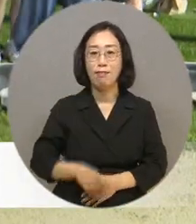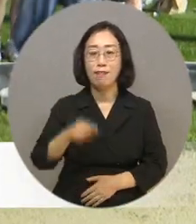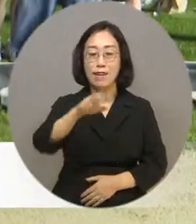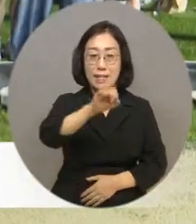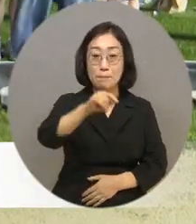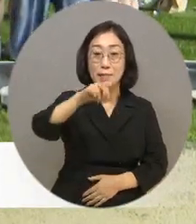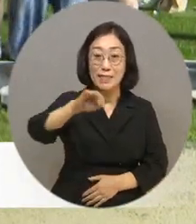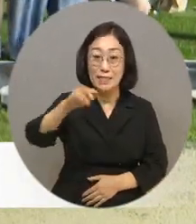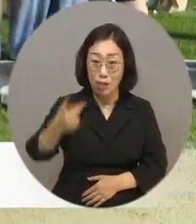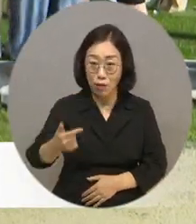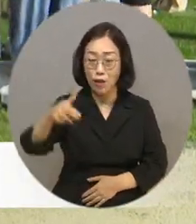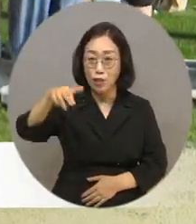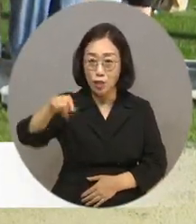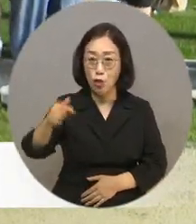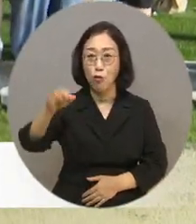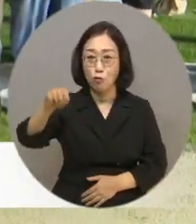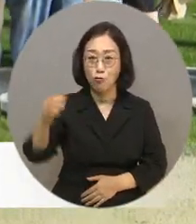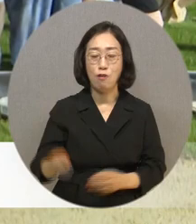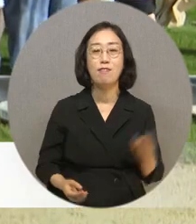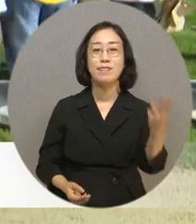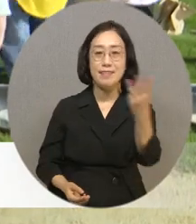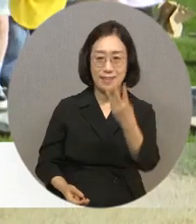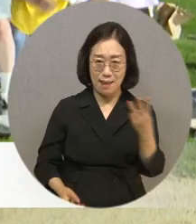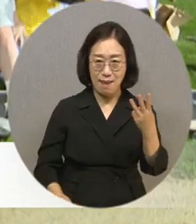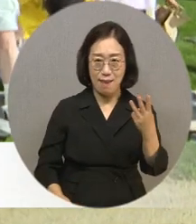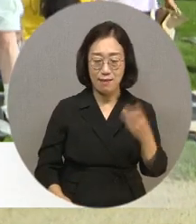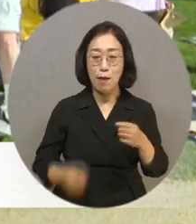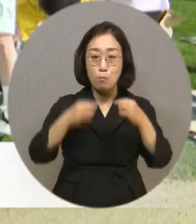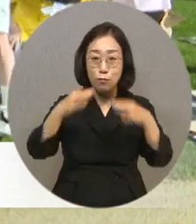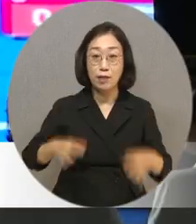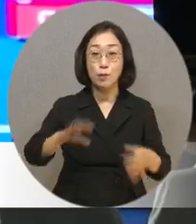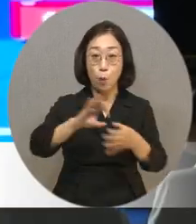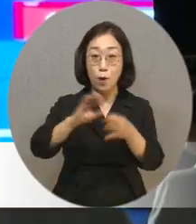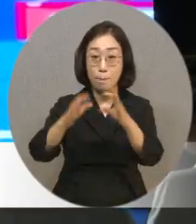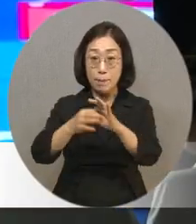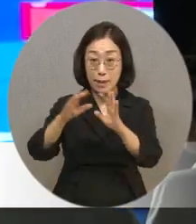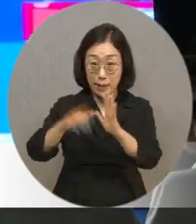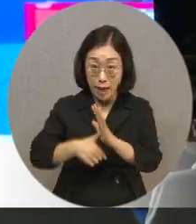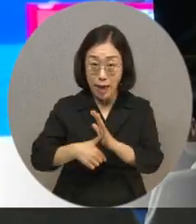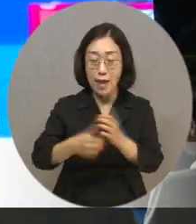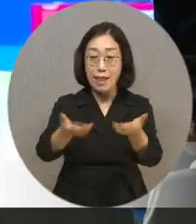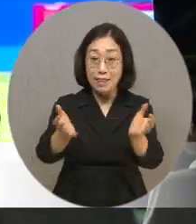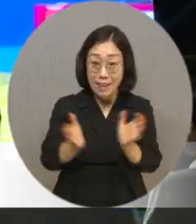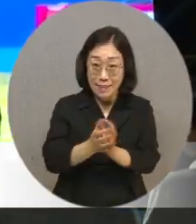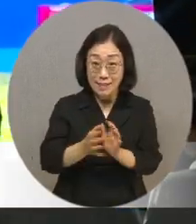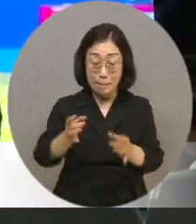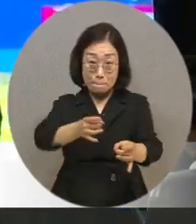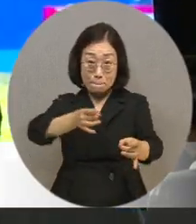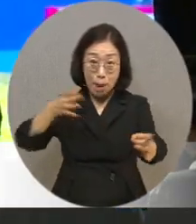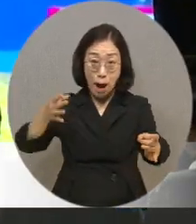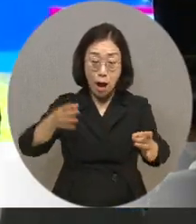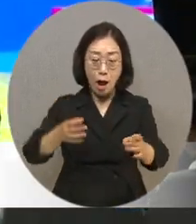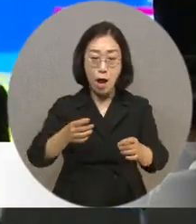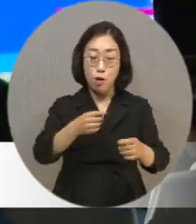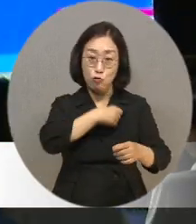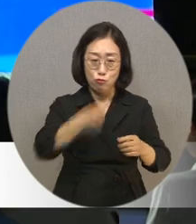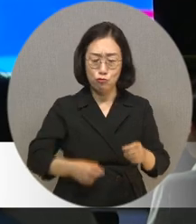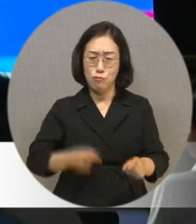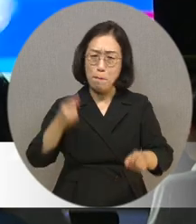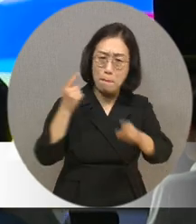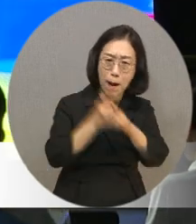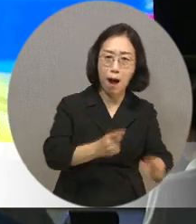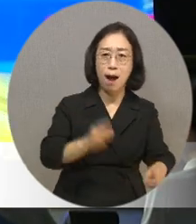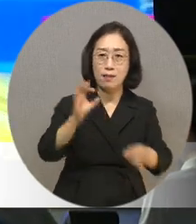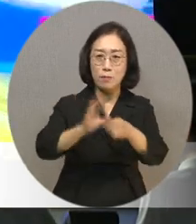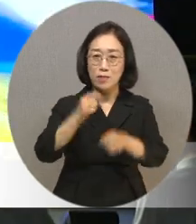임시현, 전운영 선수와 함께 2024 파리올림픽 여자단체전 결승에서 중국을 꺾고 10연패를